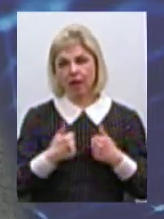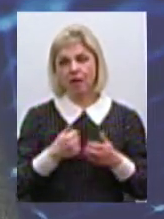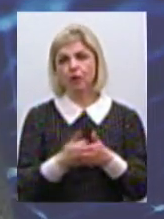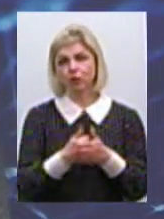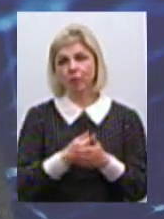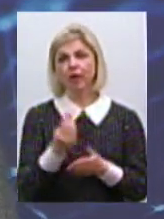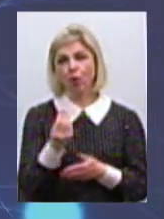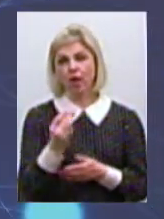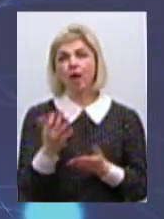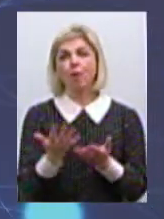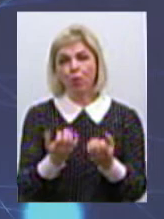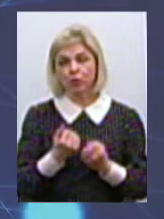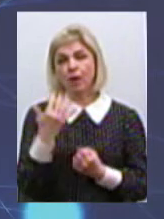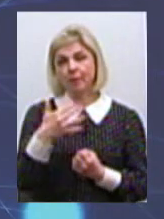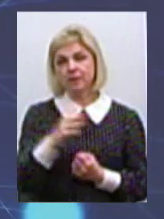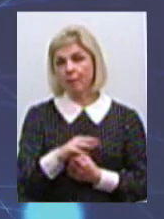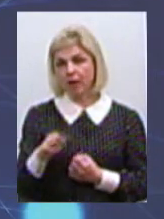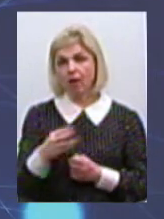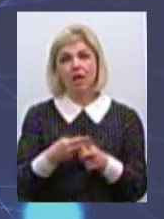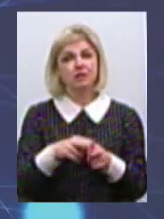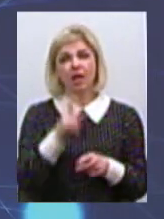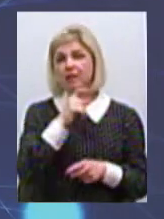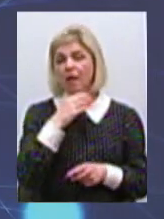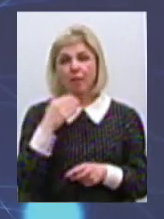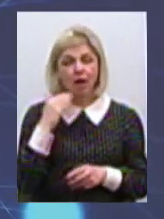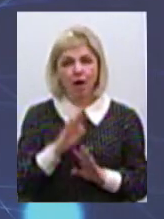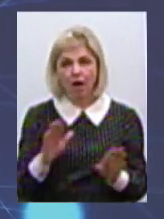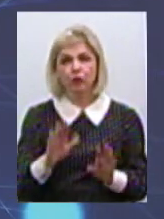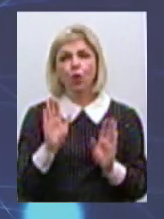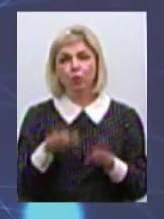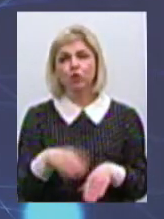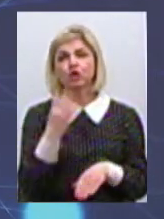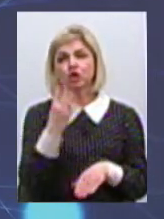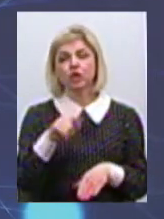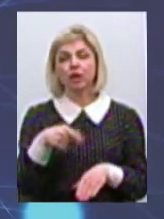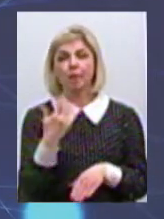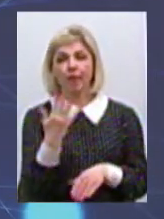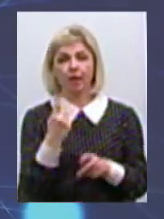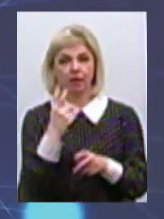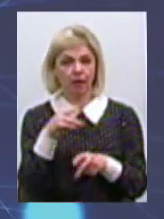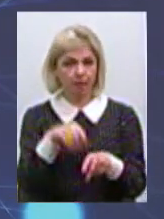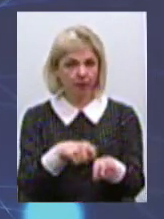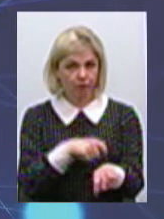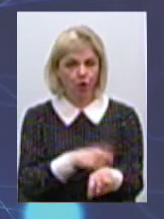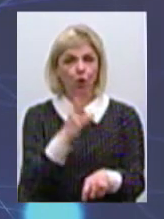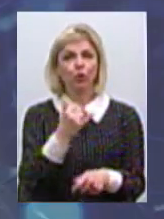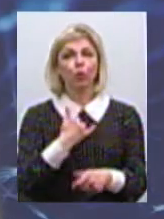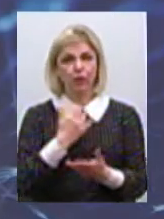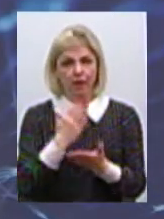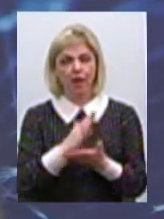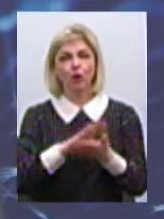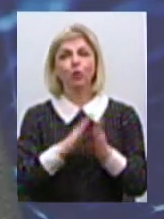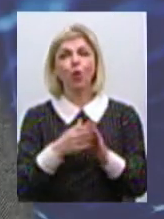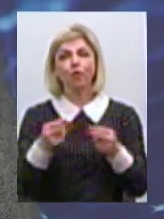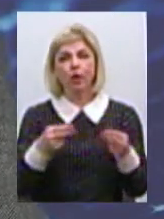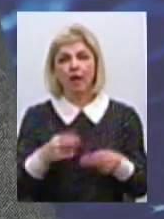знов-таки отримали 50 мільйонів. Хай це буде небагато, хай це буде знову ж таки там 4,5 кілометри, але я впевнений, що у нас є договори вже відіграні на